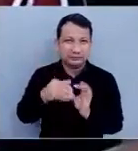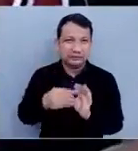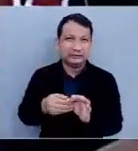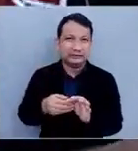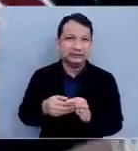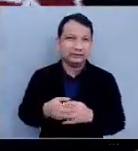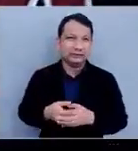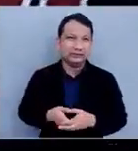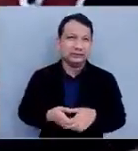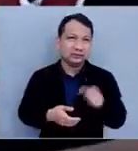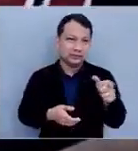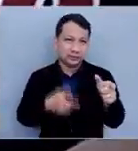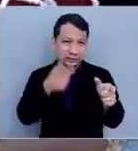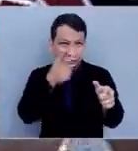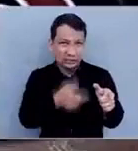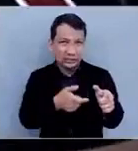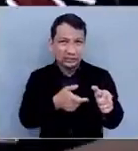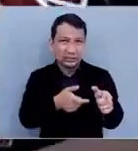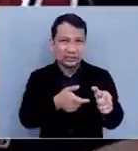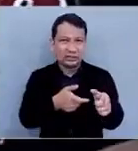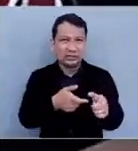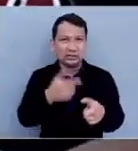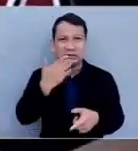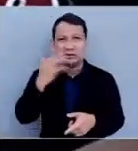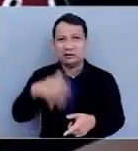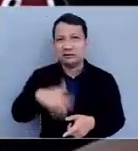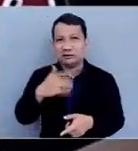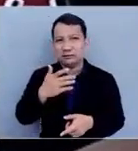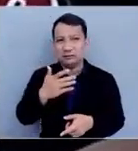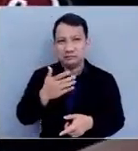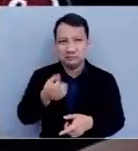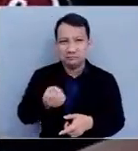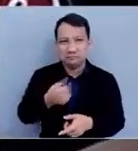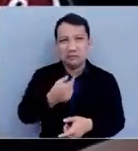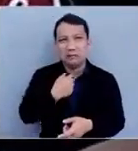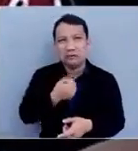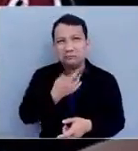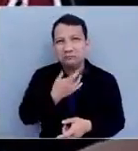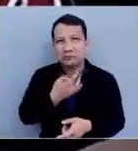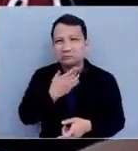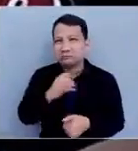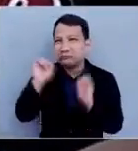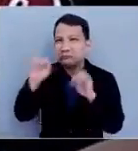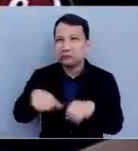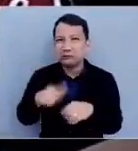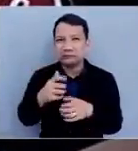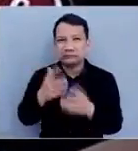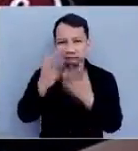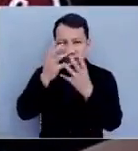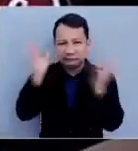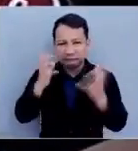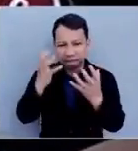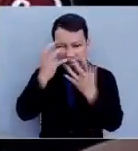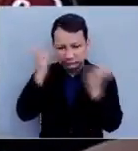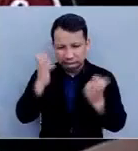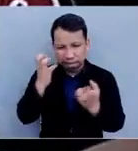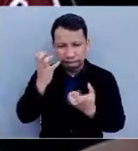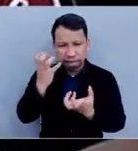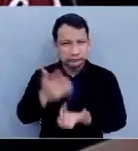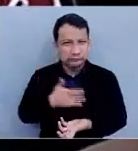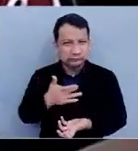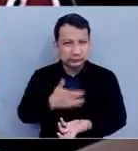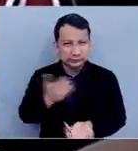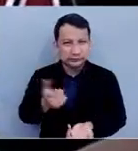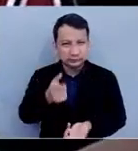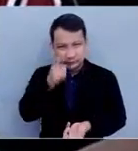gaano yung kababoy, karumaldumal yung ginawa. Talagang sobrang galit, inis yung naramdaman